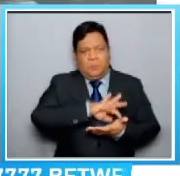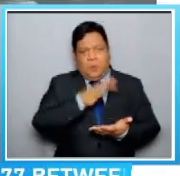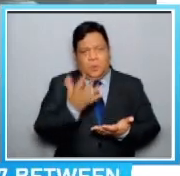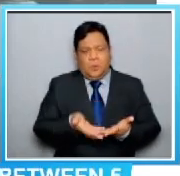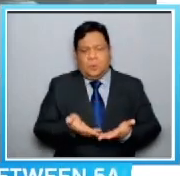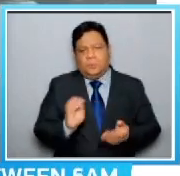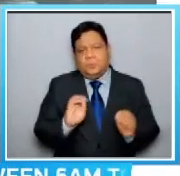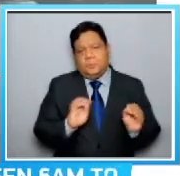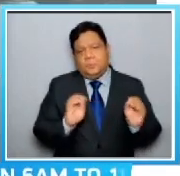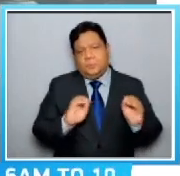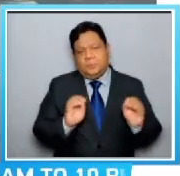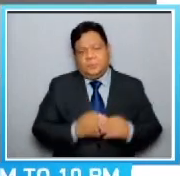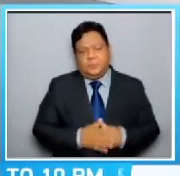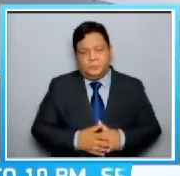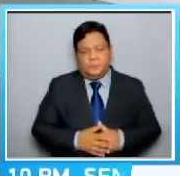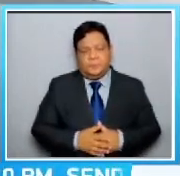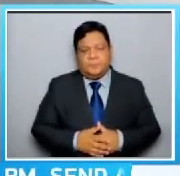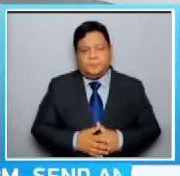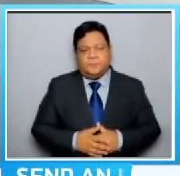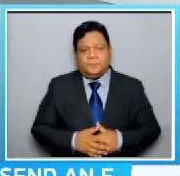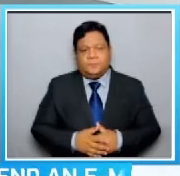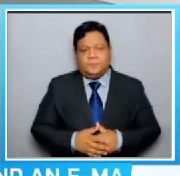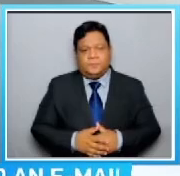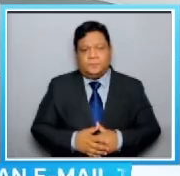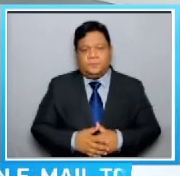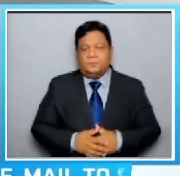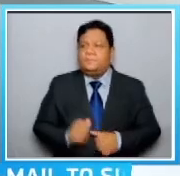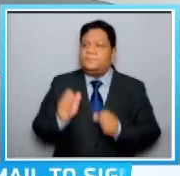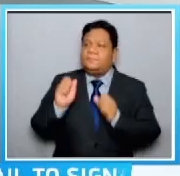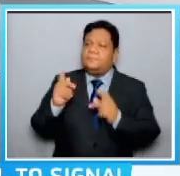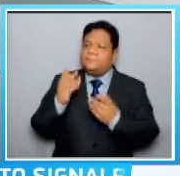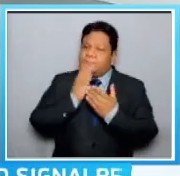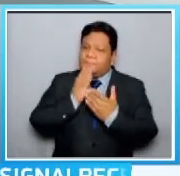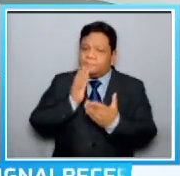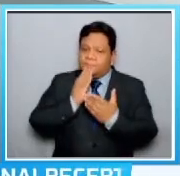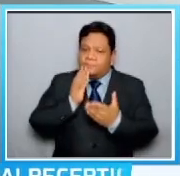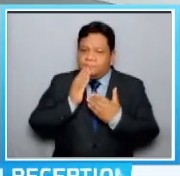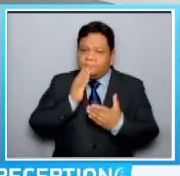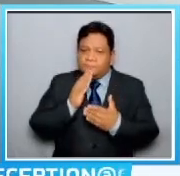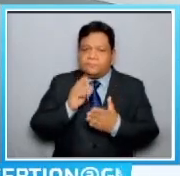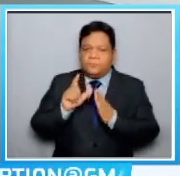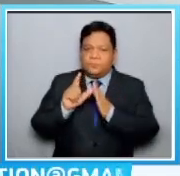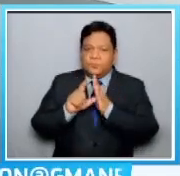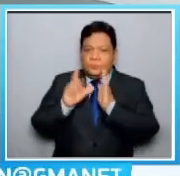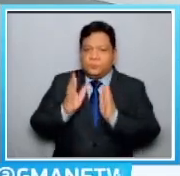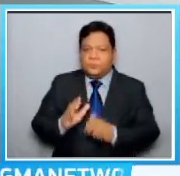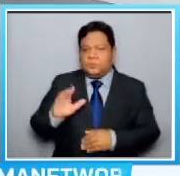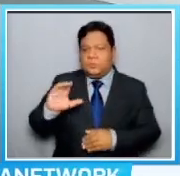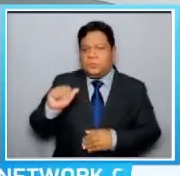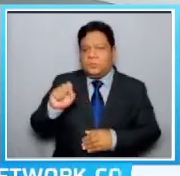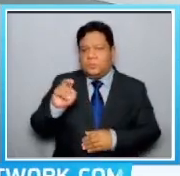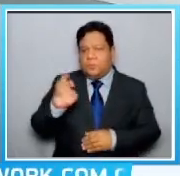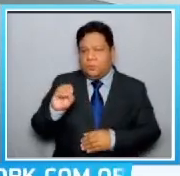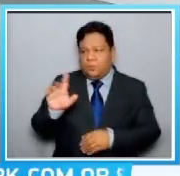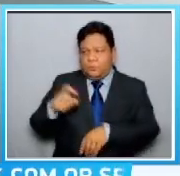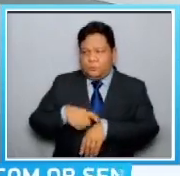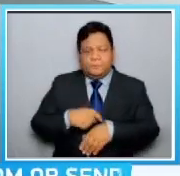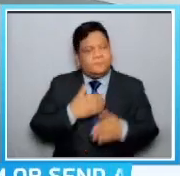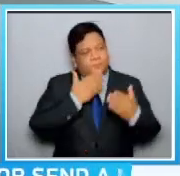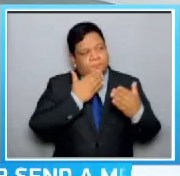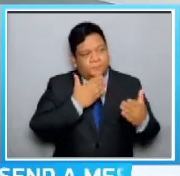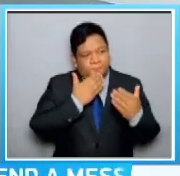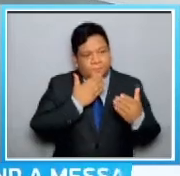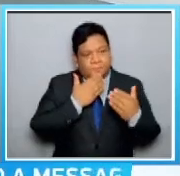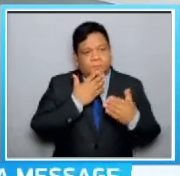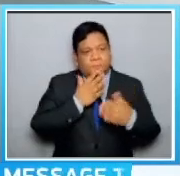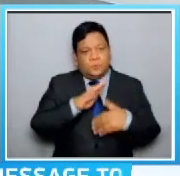Quezon City. Okay. Yes, sa Quezon City. Thank you so very much po sa inyo, Attorney Casimiro, sa inyong oras. Maraming salamat din po, Ma'am Connie, at sa